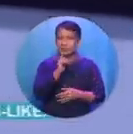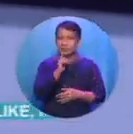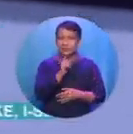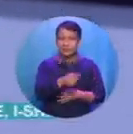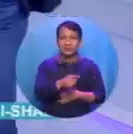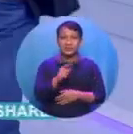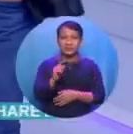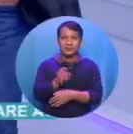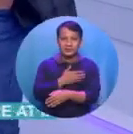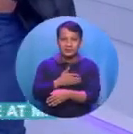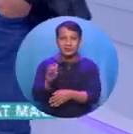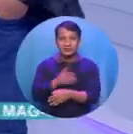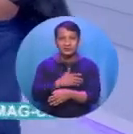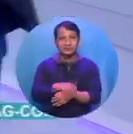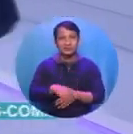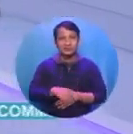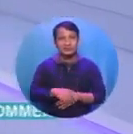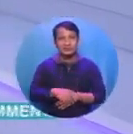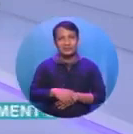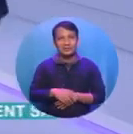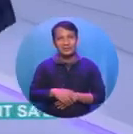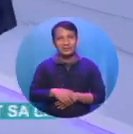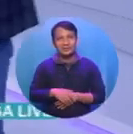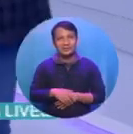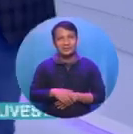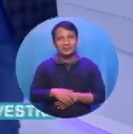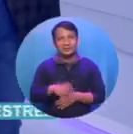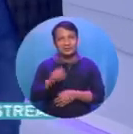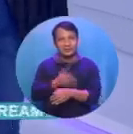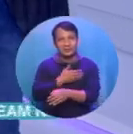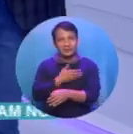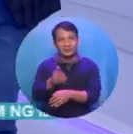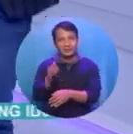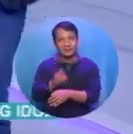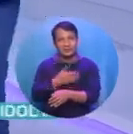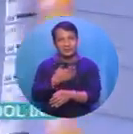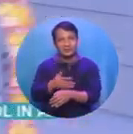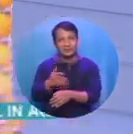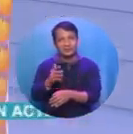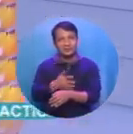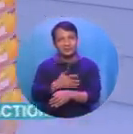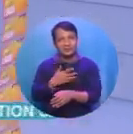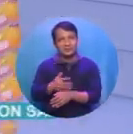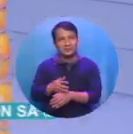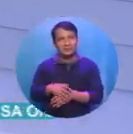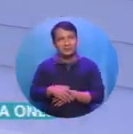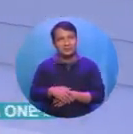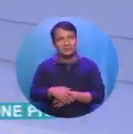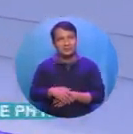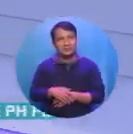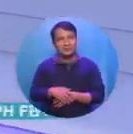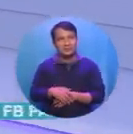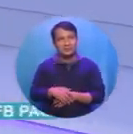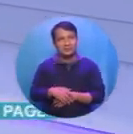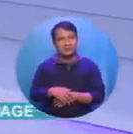iiwanan, sigurado kayo sa Idol Rapitul po in action.